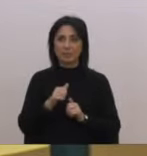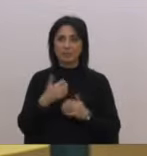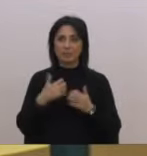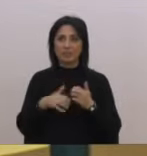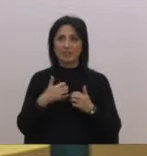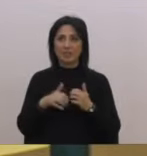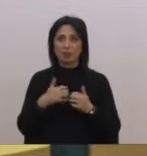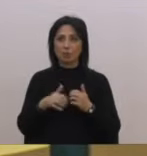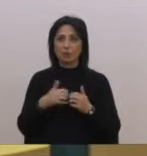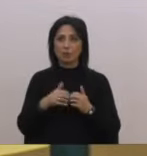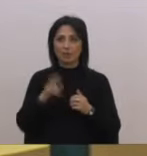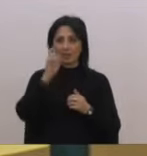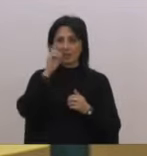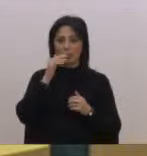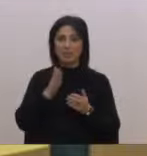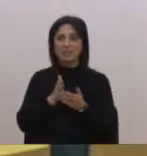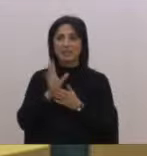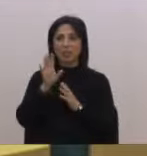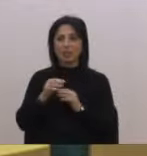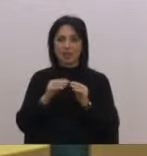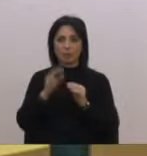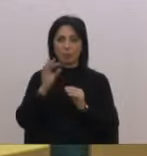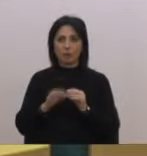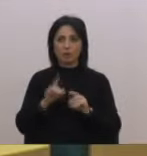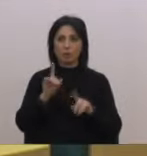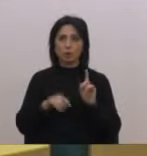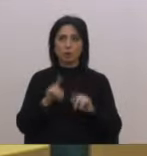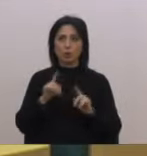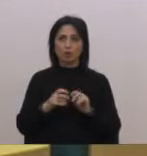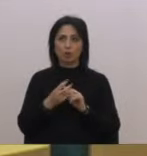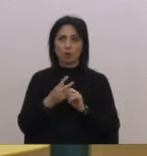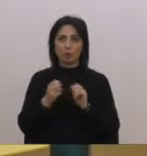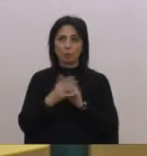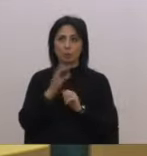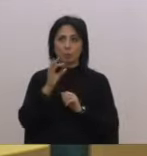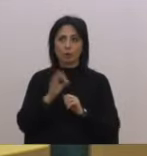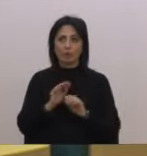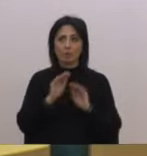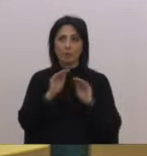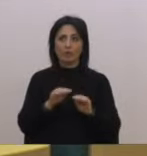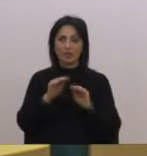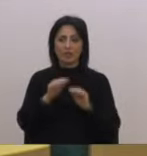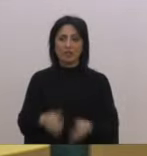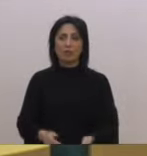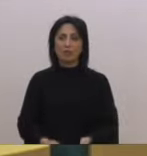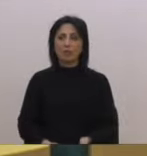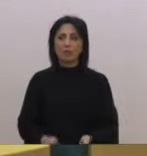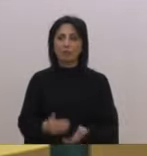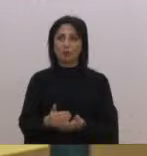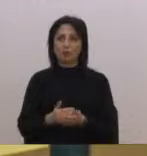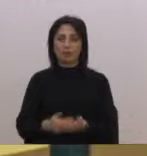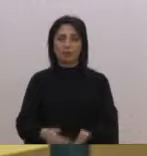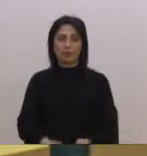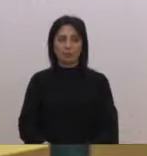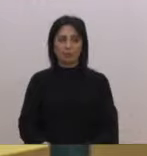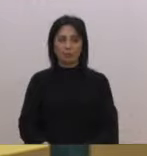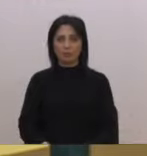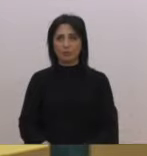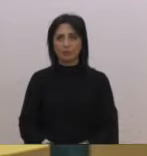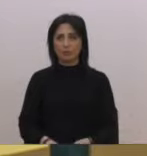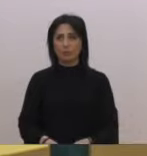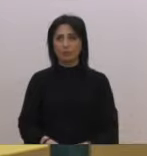sașualot, sahensul sector și ati procentit, zogadat, tormetit, hutmetit procentit matulos. E sarar, e titri sacri, în tauriero, țin